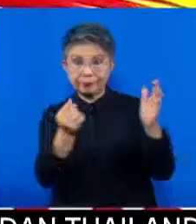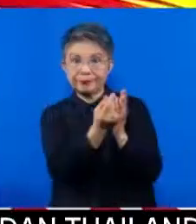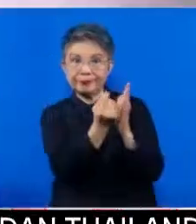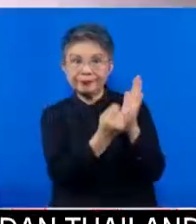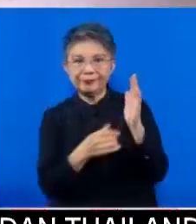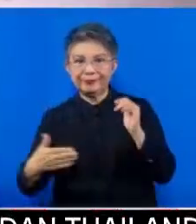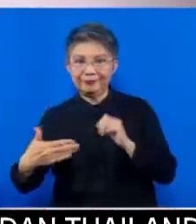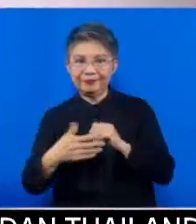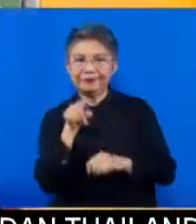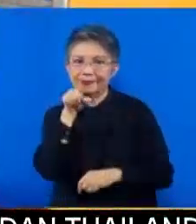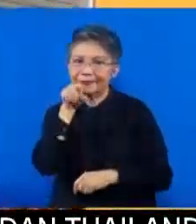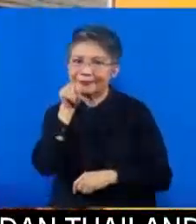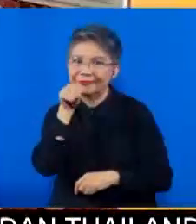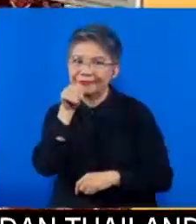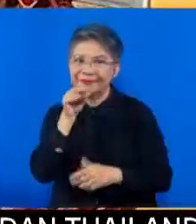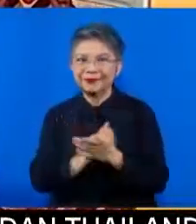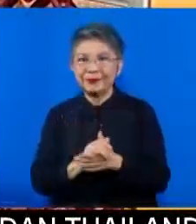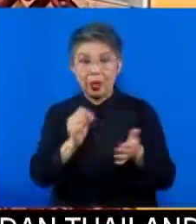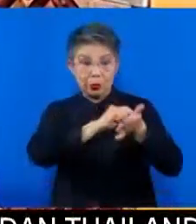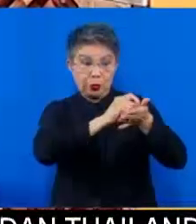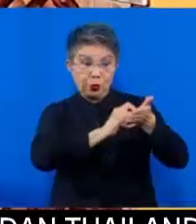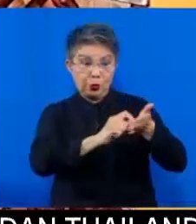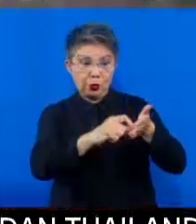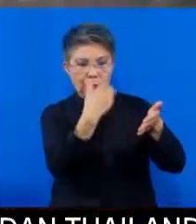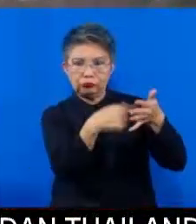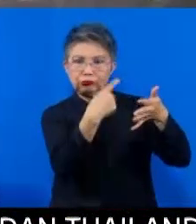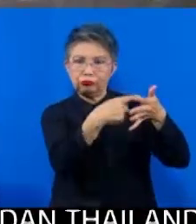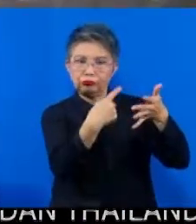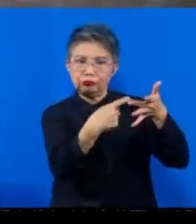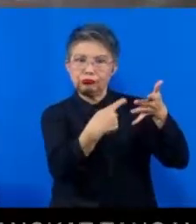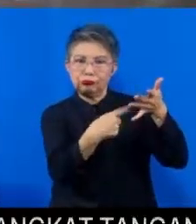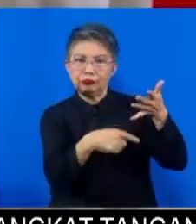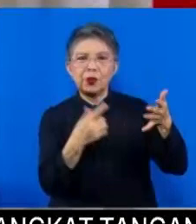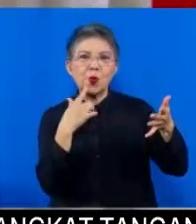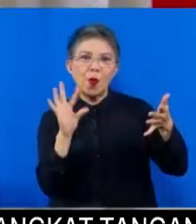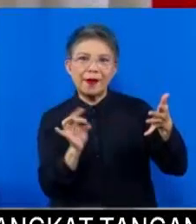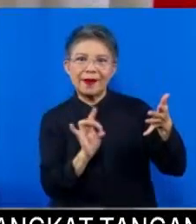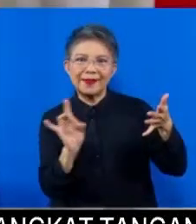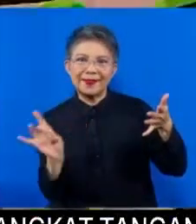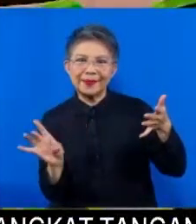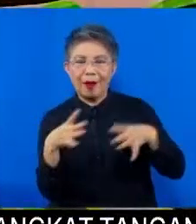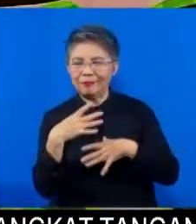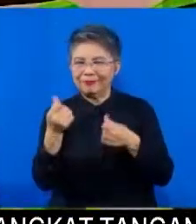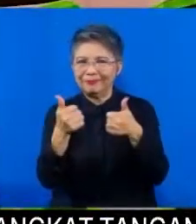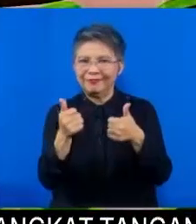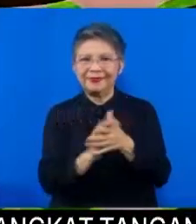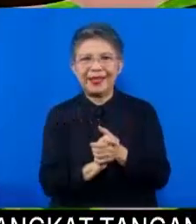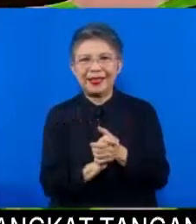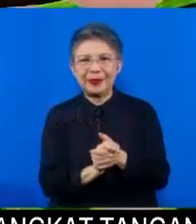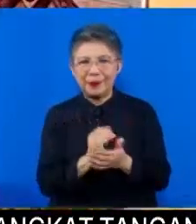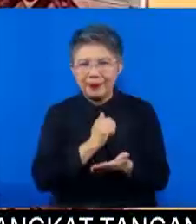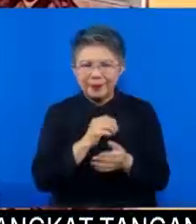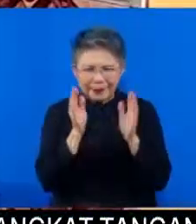bergambar ikan, ayam, dan bertuliskan menu andalan warung dengan tulisan warna-warni yang memikat jadi ciri